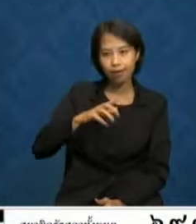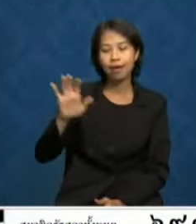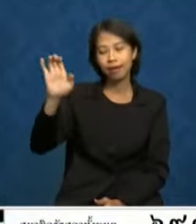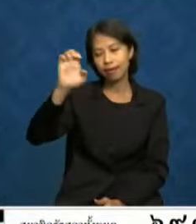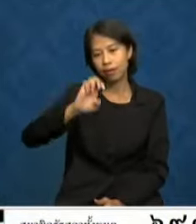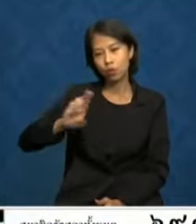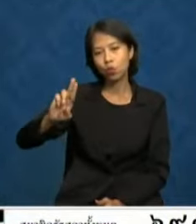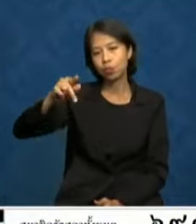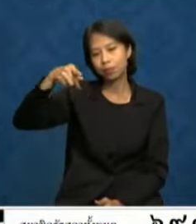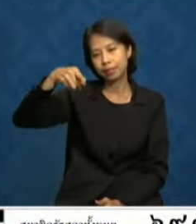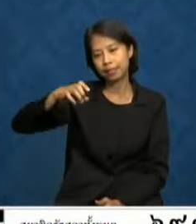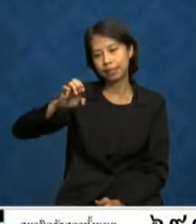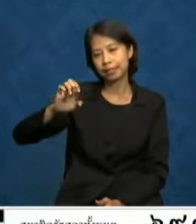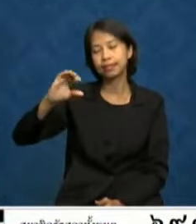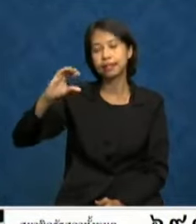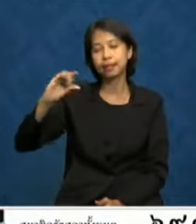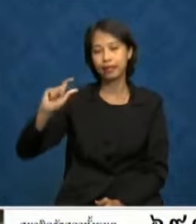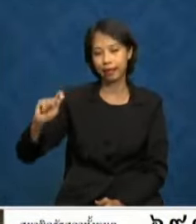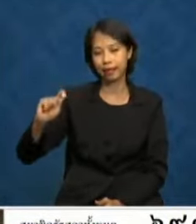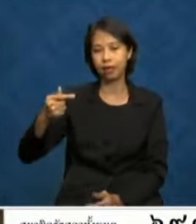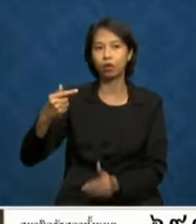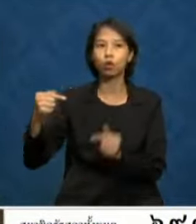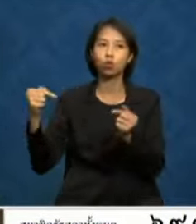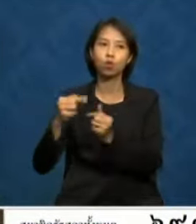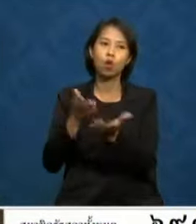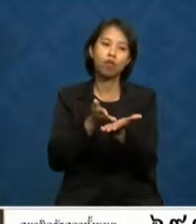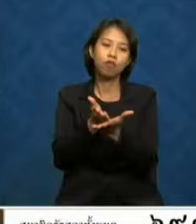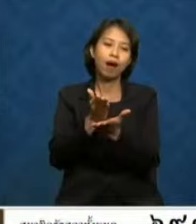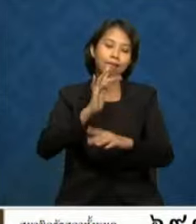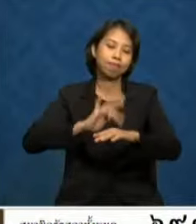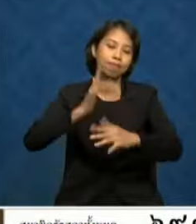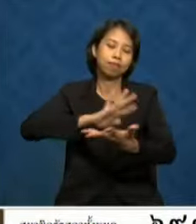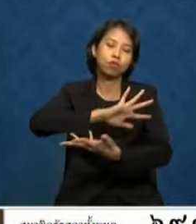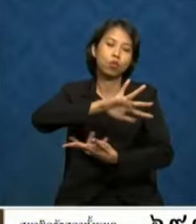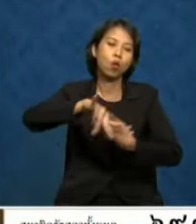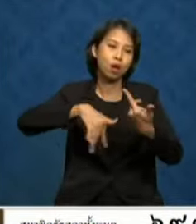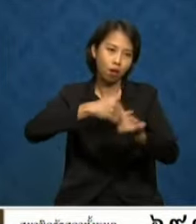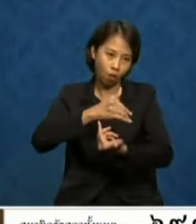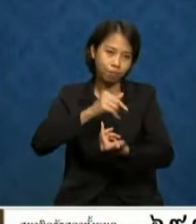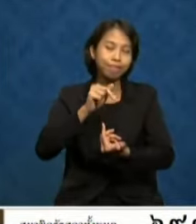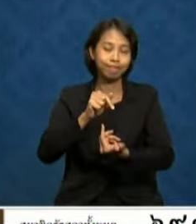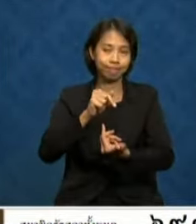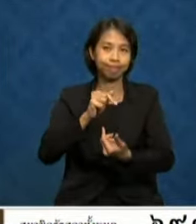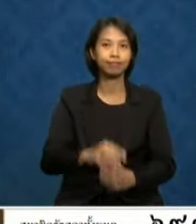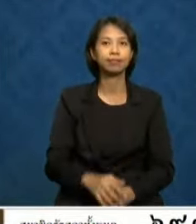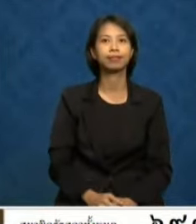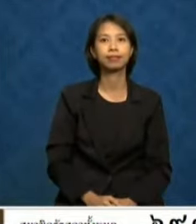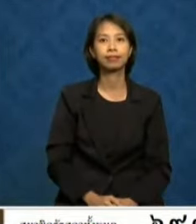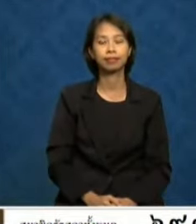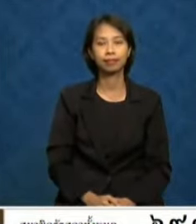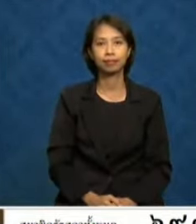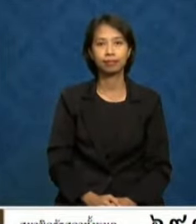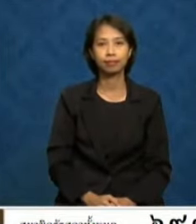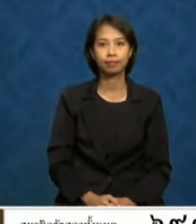ฉบับนี้นะครับในประเด็นที่เกี่ยวข้องกับเรื่องสิ่งแวดล้อมและก็การเปลี่ยนแปลงสีเขียว